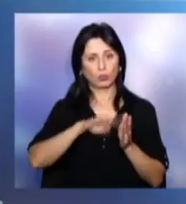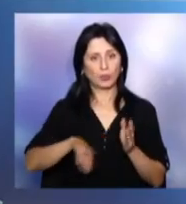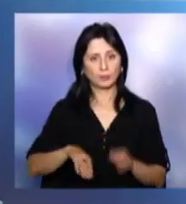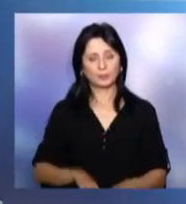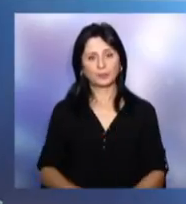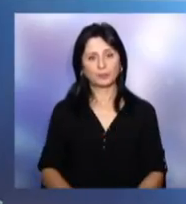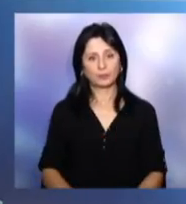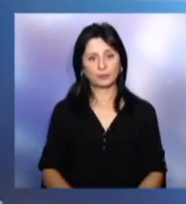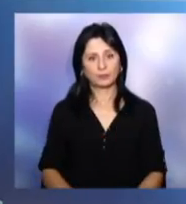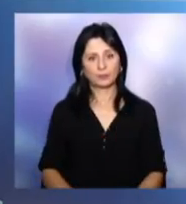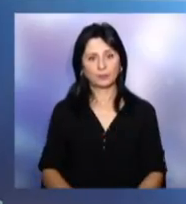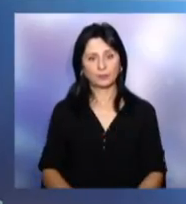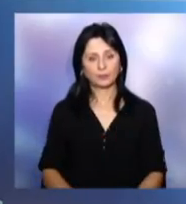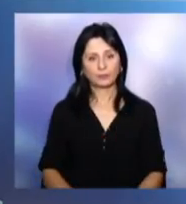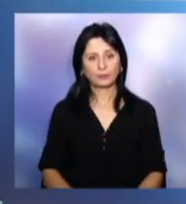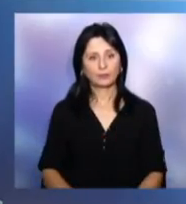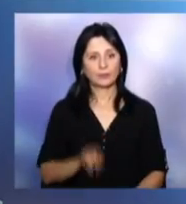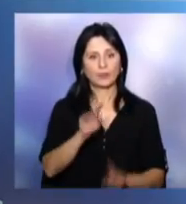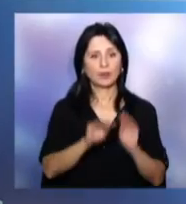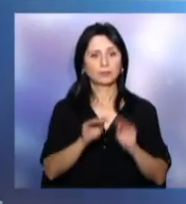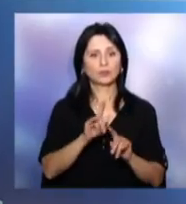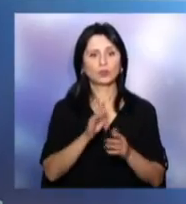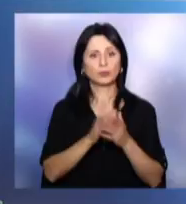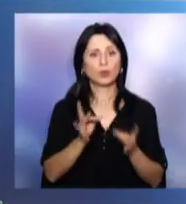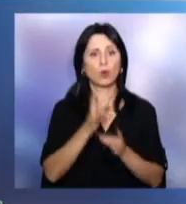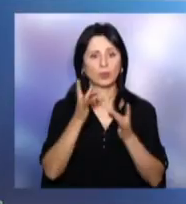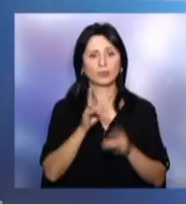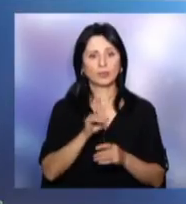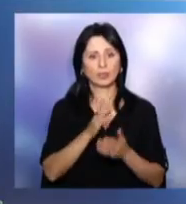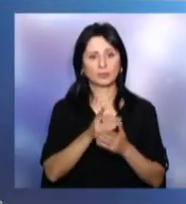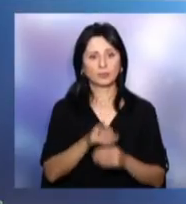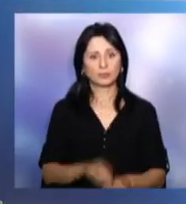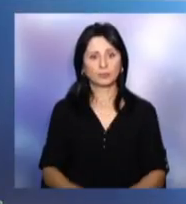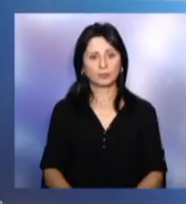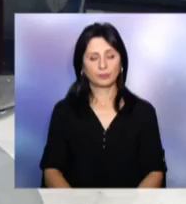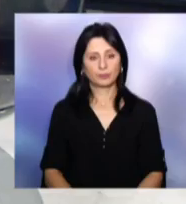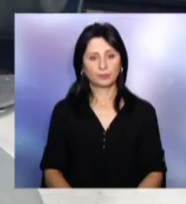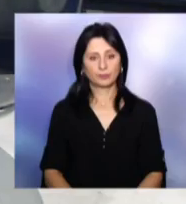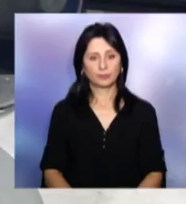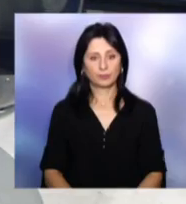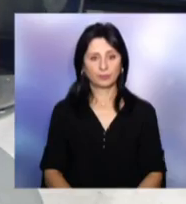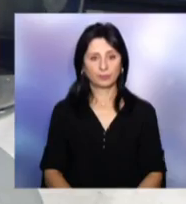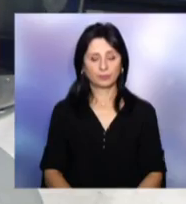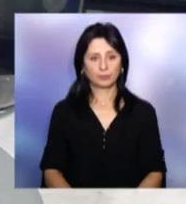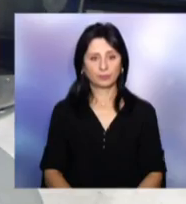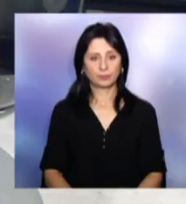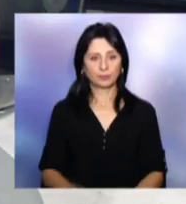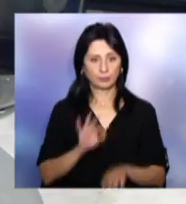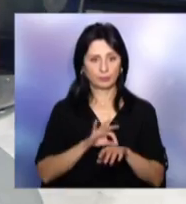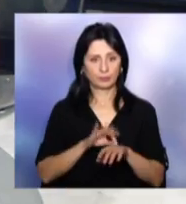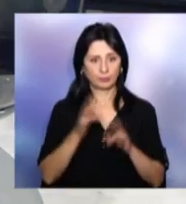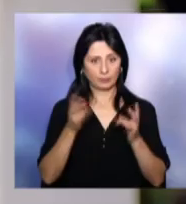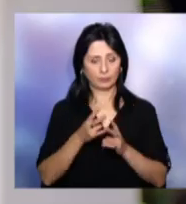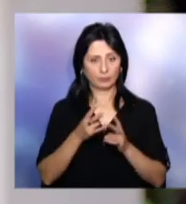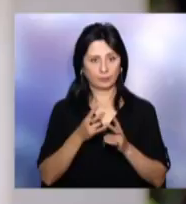ხანგრძლივია. აქ რაღაც მოწყობილობები გვაქვს და აგვიხსენით თუ შეიძლება. ესე იგი, მას შემდეგ, რაც პაციენტს